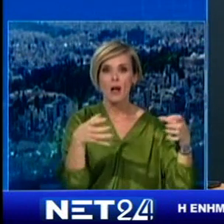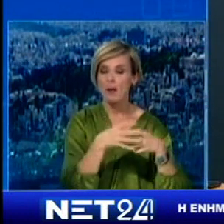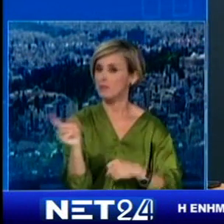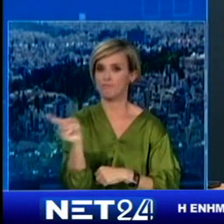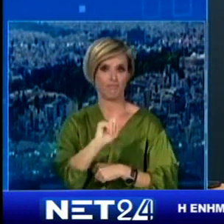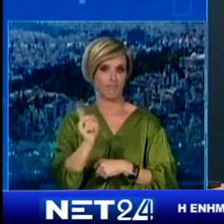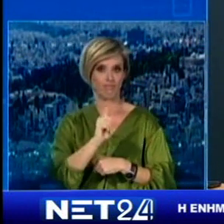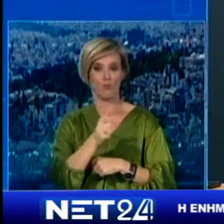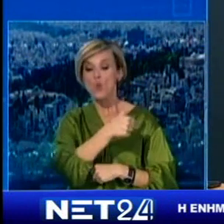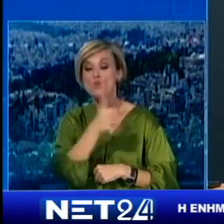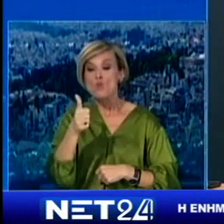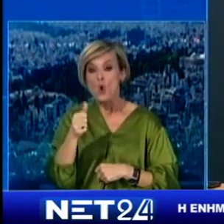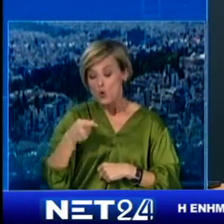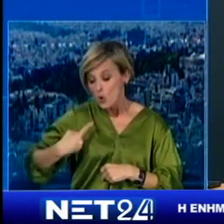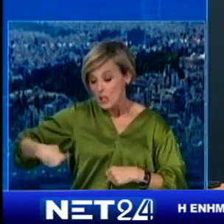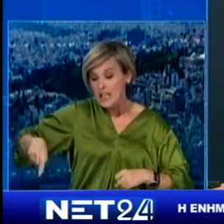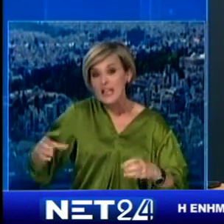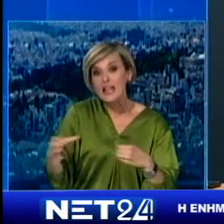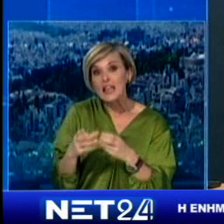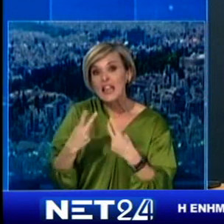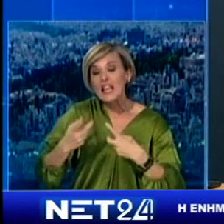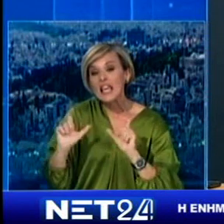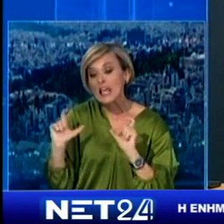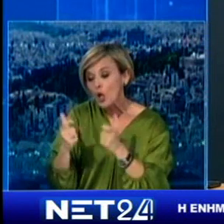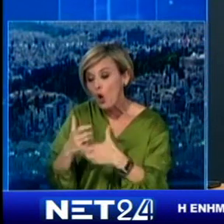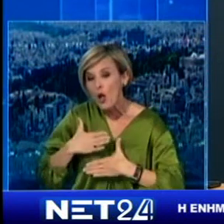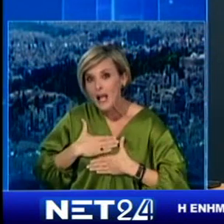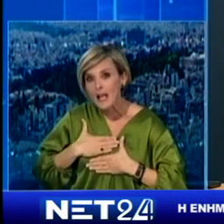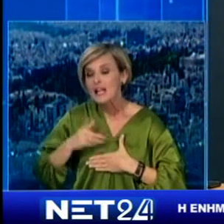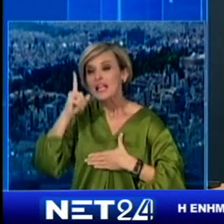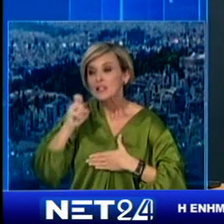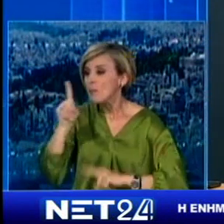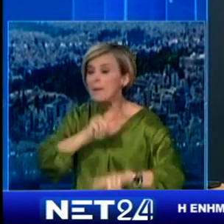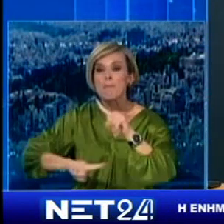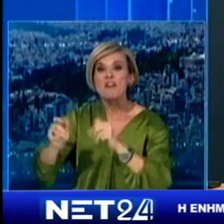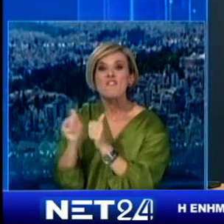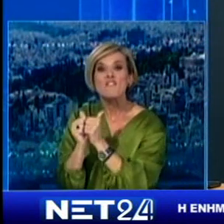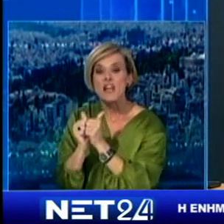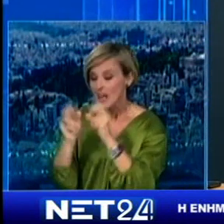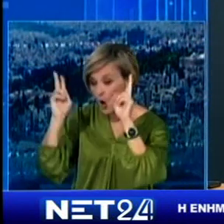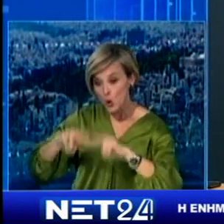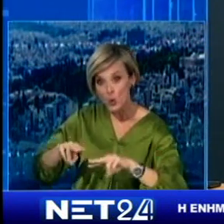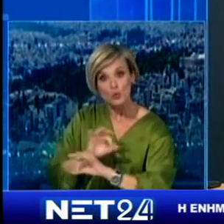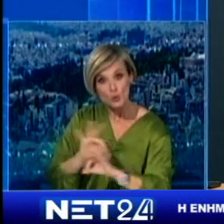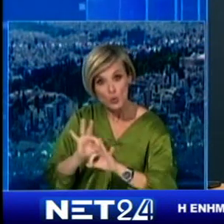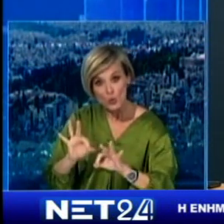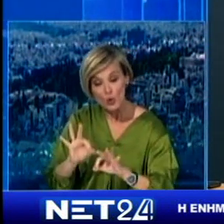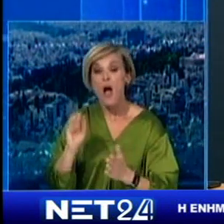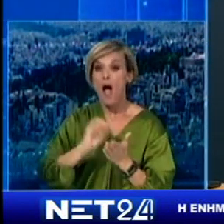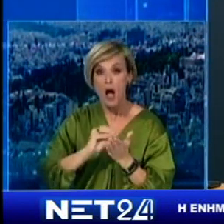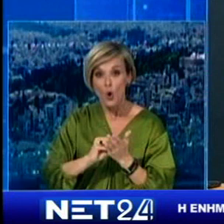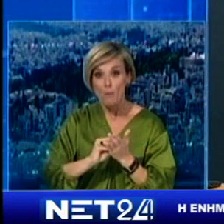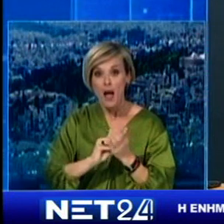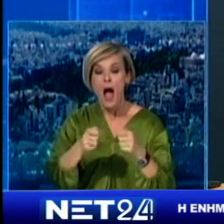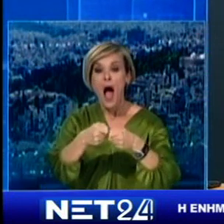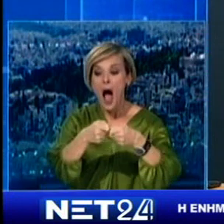κοινωνική ομάδα, την κοινωνική μας φούσκα, και να προστατεύσουμε τους ηλικιωμένους φορώντας μάσκα και κρατώντας αποστάσεις. Σας ευχαριστώ πολύ και θα